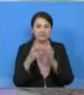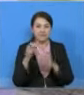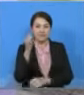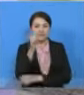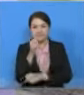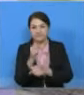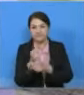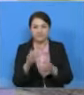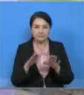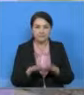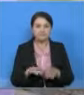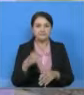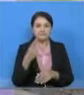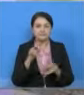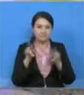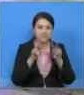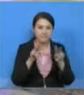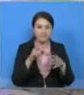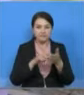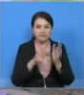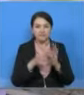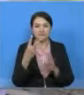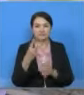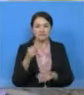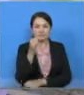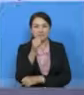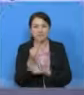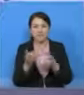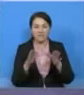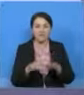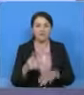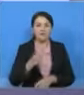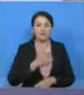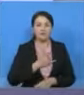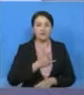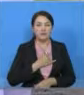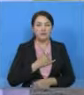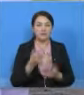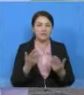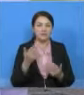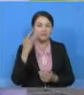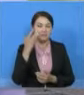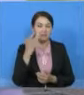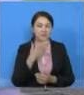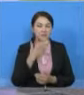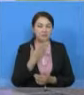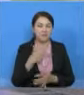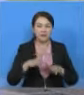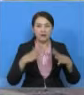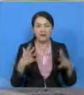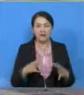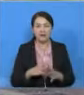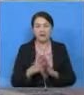рабочих мест и один смотровой кабинет на 2 рабочих места. У нас, конечно, всегда обращаемость очень